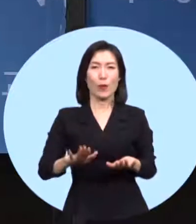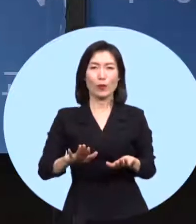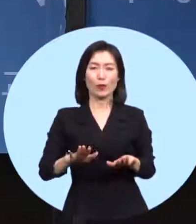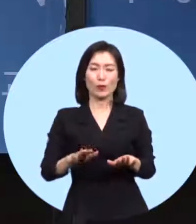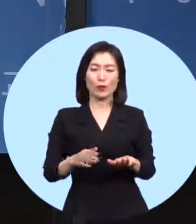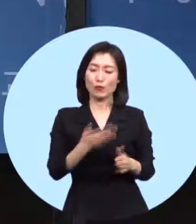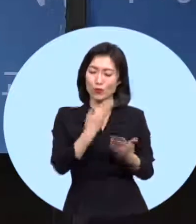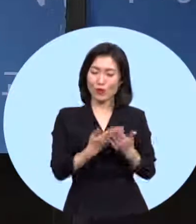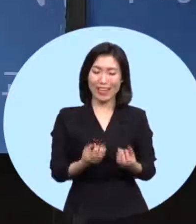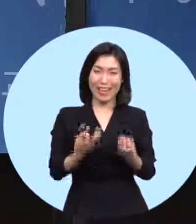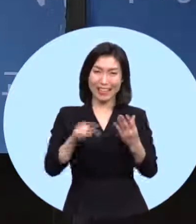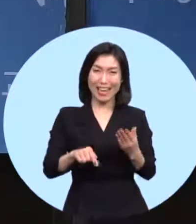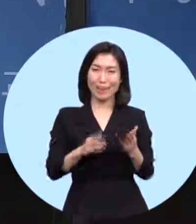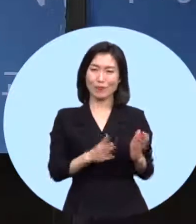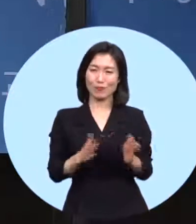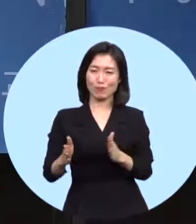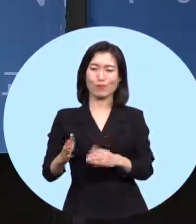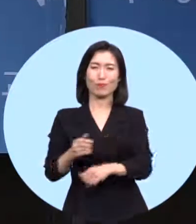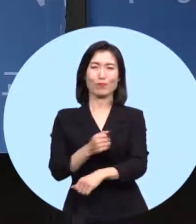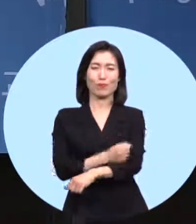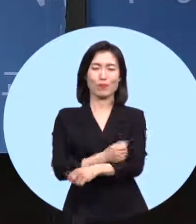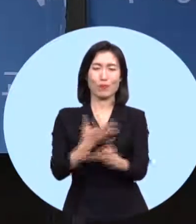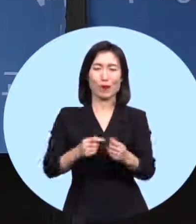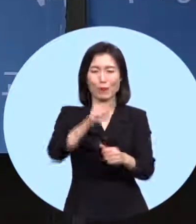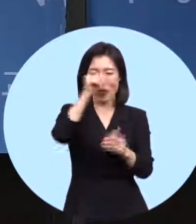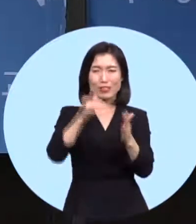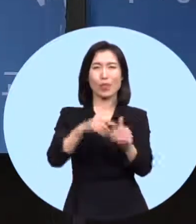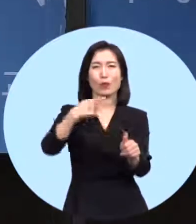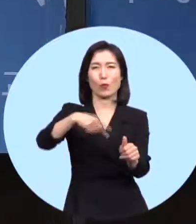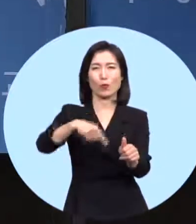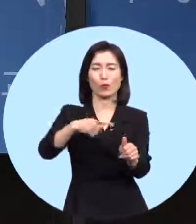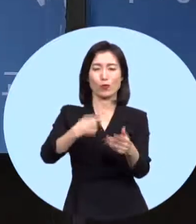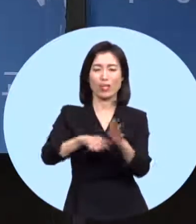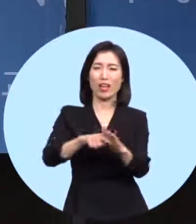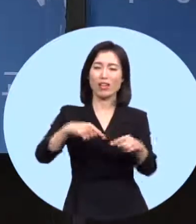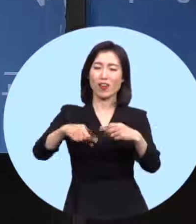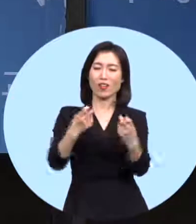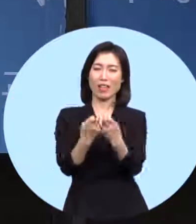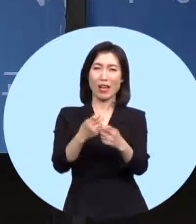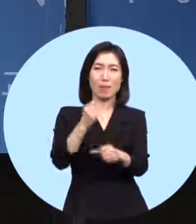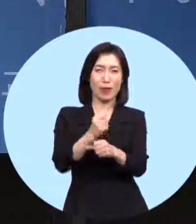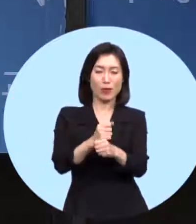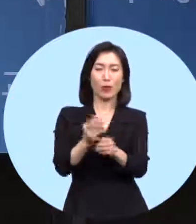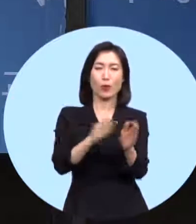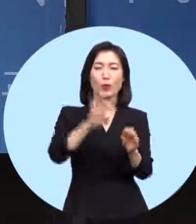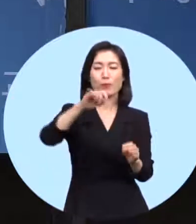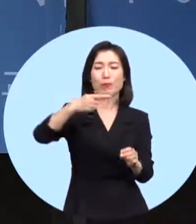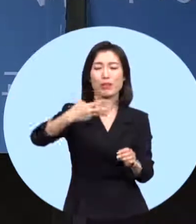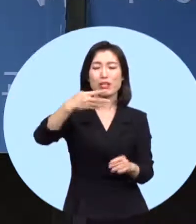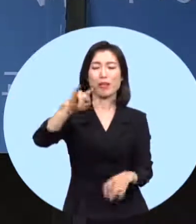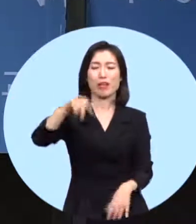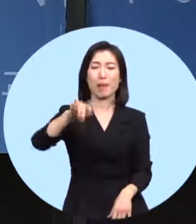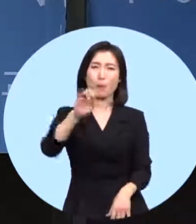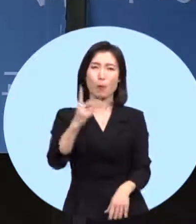중요한 행사를 또 기획하시고 또 우리나라 평생교육의 종합적인 정책 그리고 플랫폼으로서의 역할을 하시는